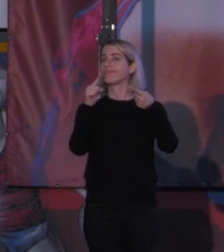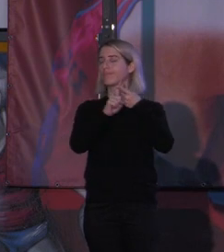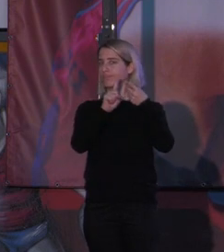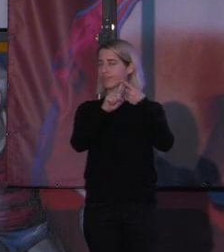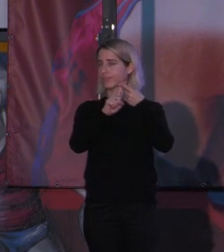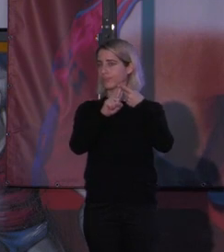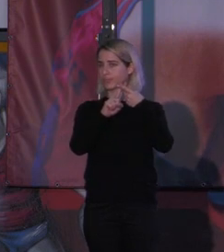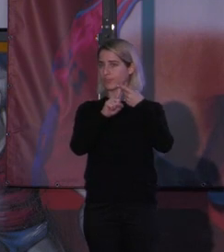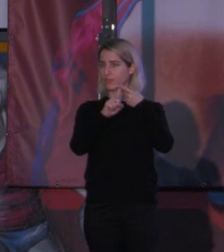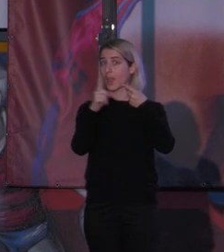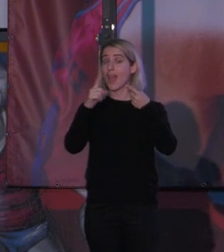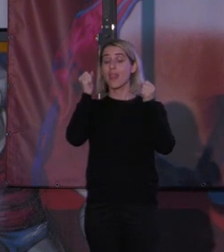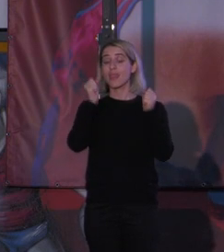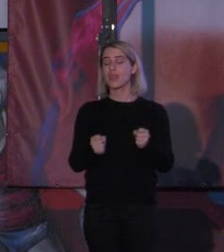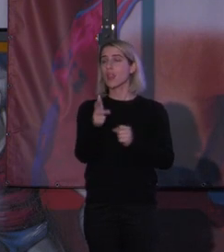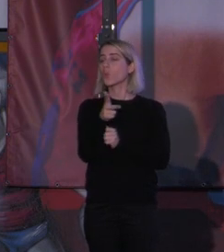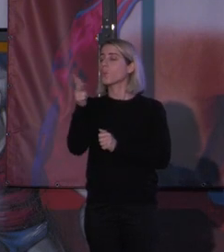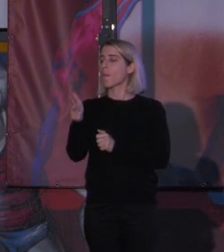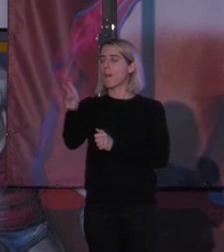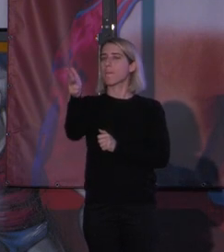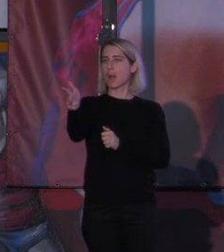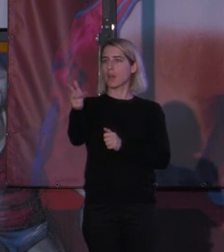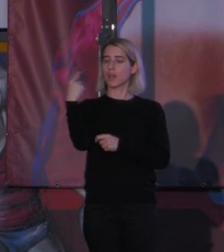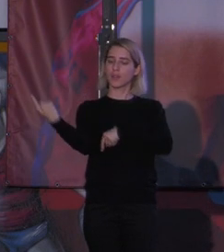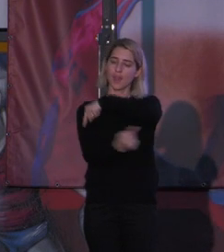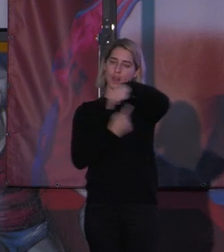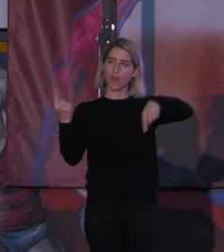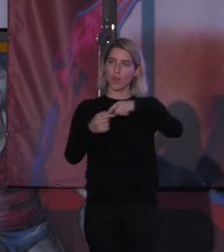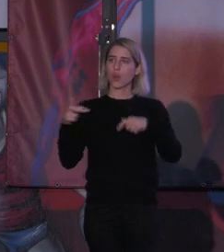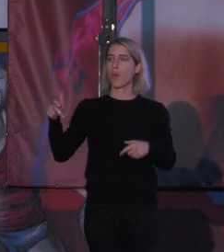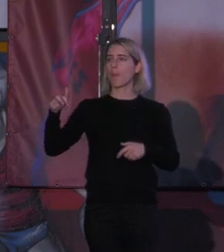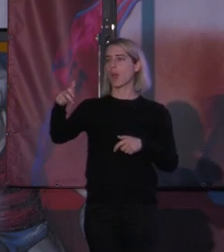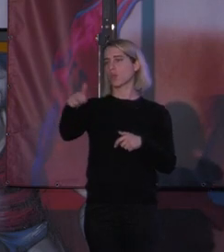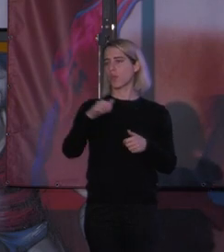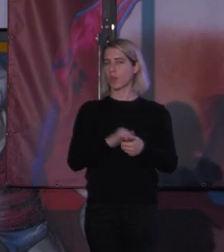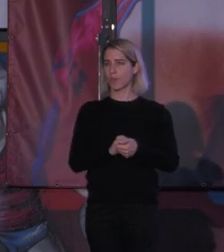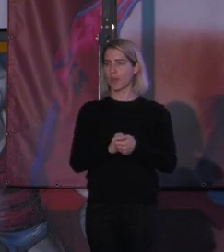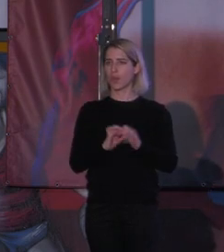Προτεραιότητα νούμερο 1. Θέσεις στάθμευσης κυκλοφοριακών πεζοδρόμιων.